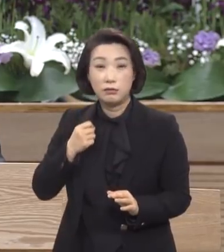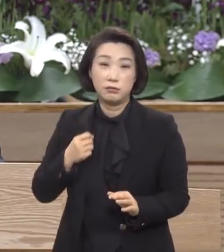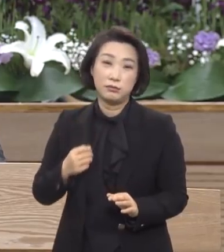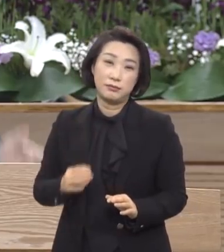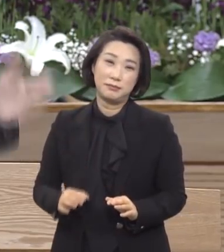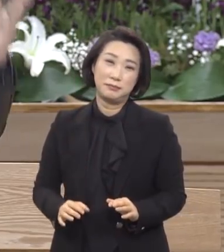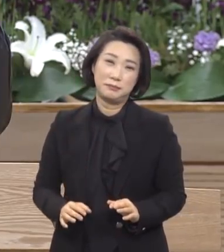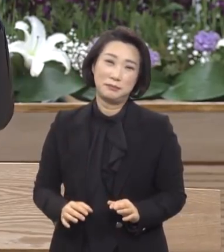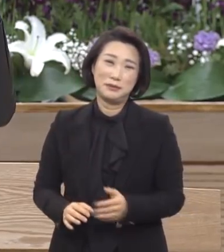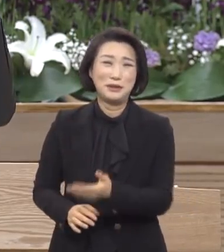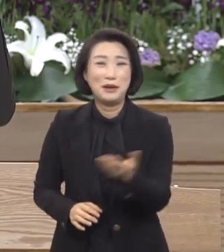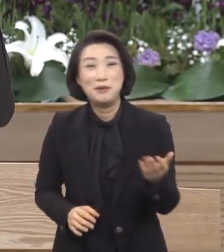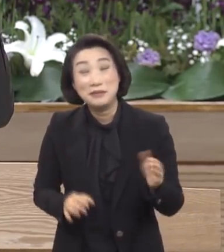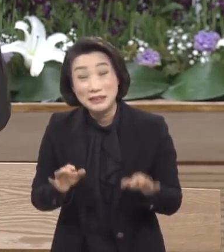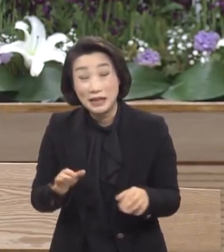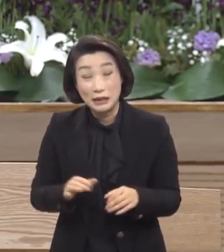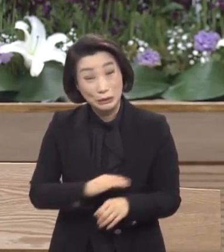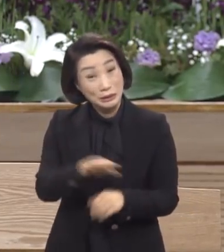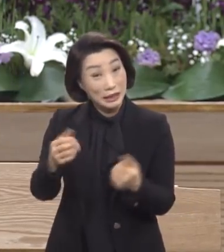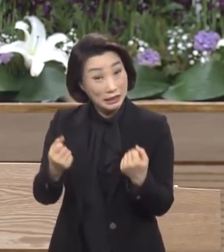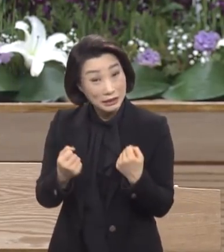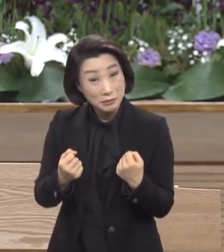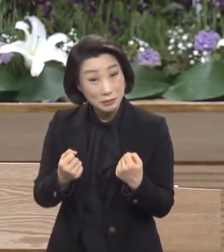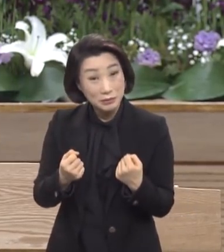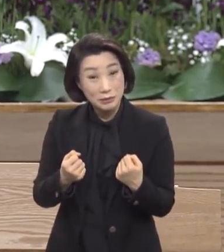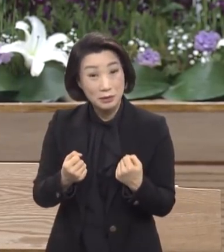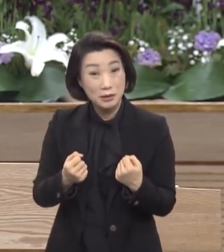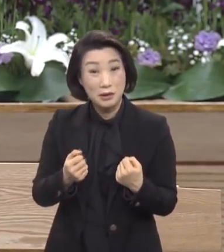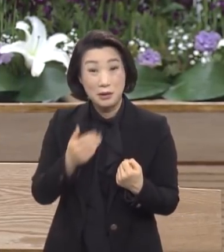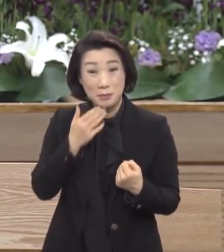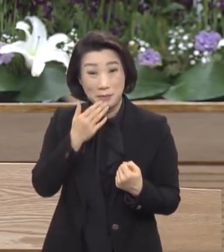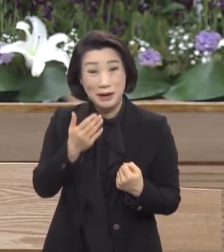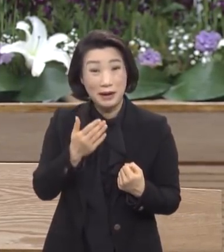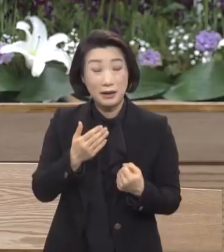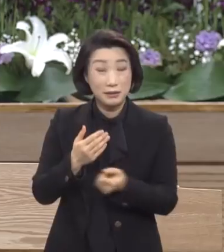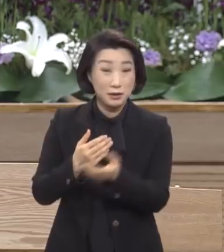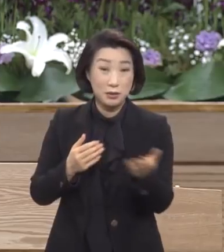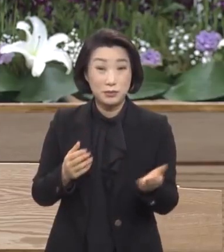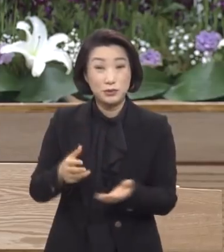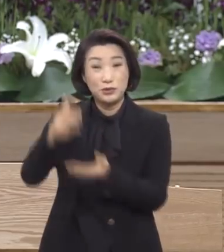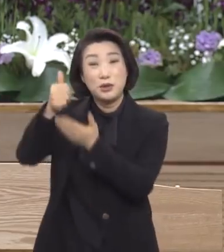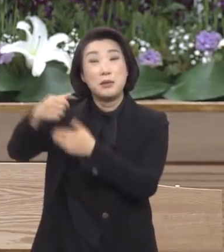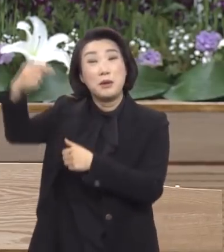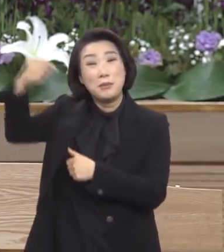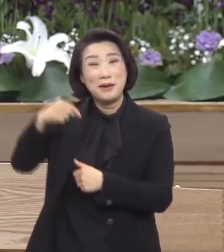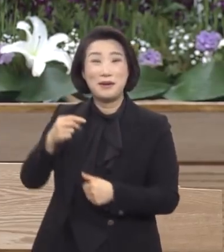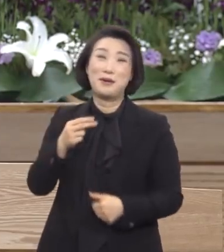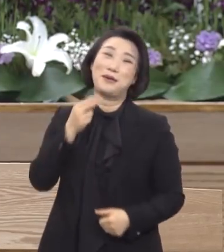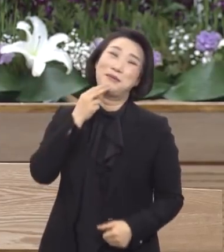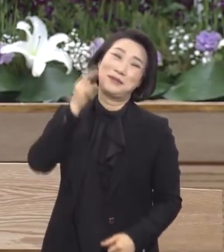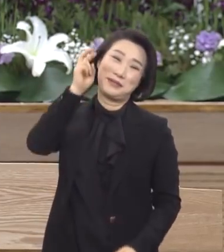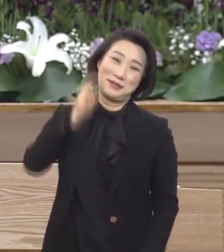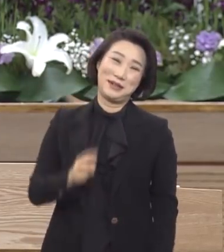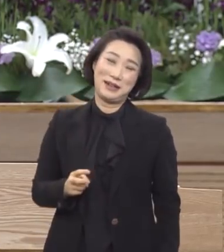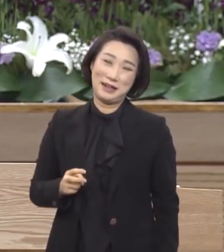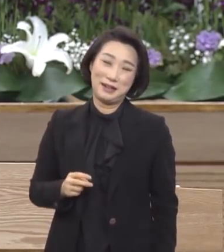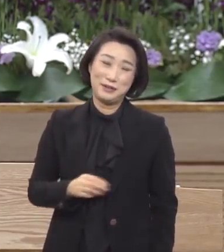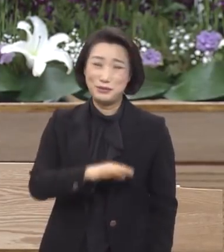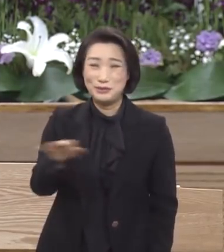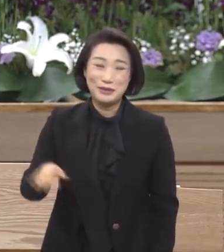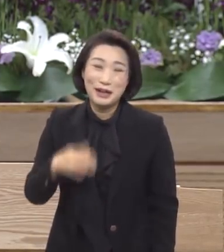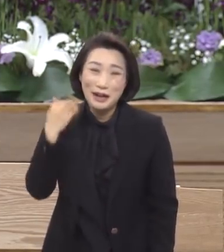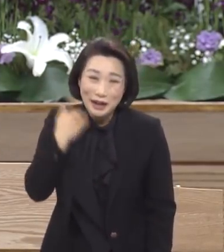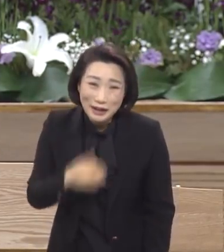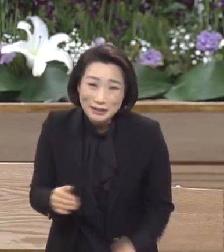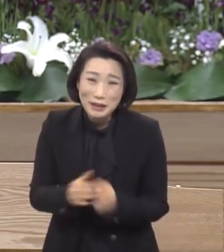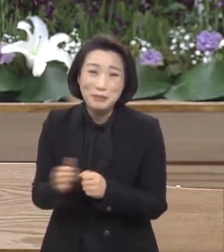예, 우리 힘으로 할 수 있는 일이면 주님이 하라고도 안 해. 우리가 할 수